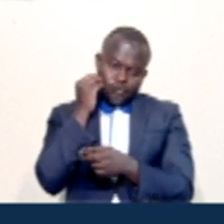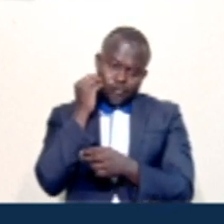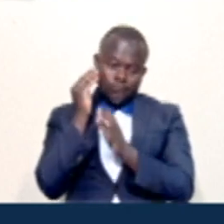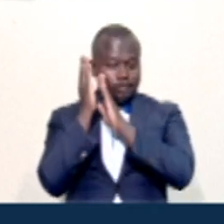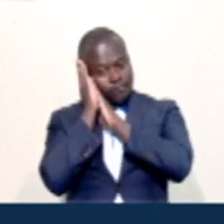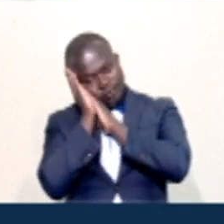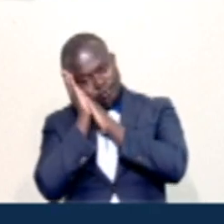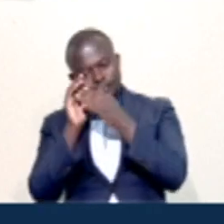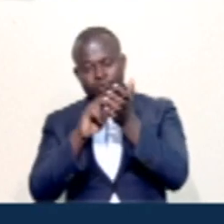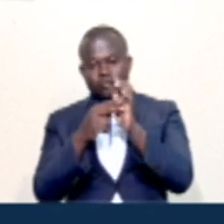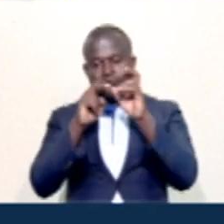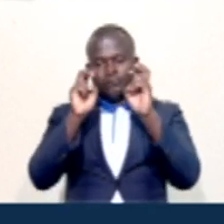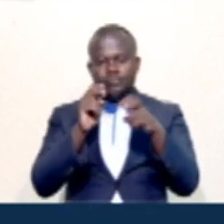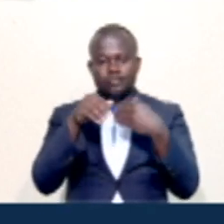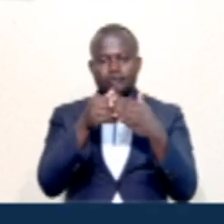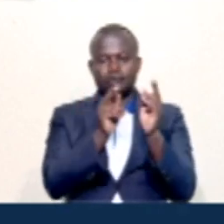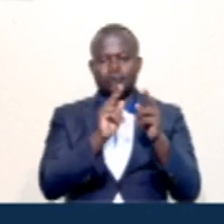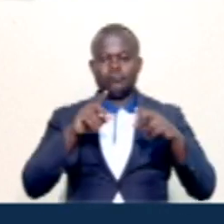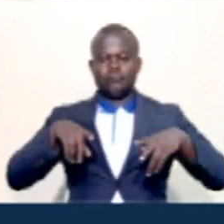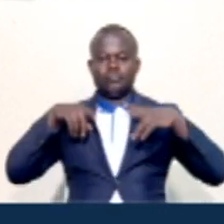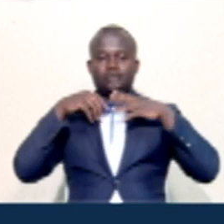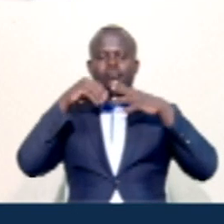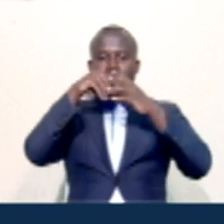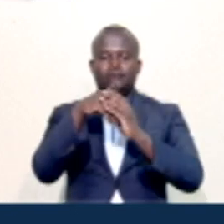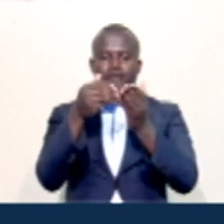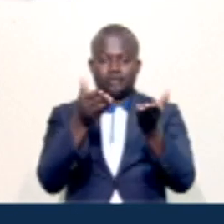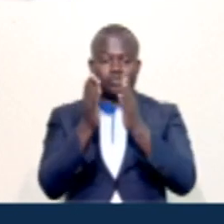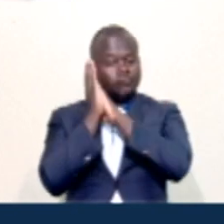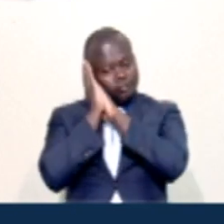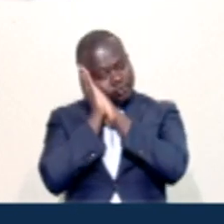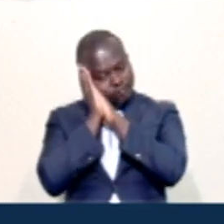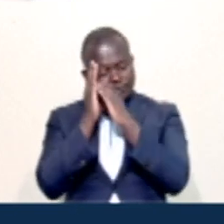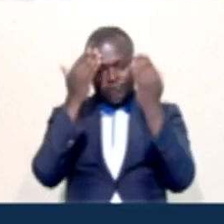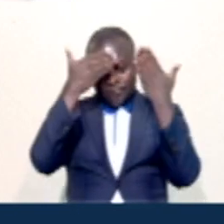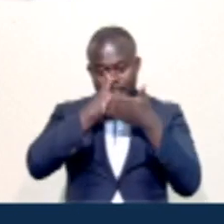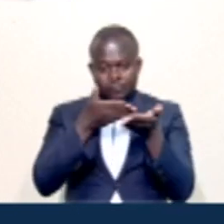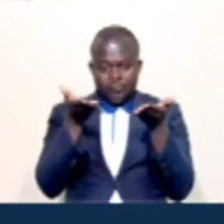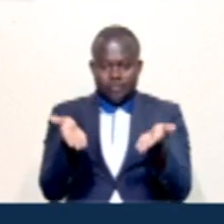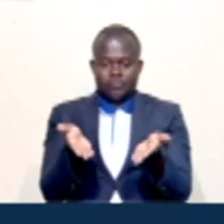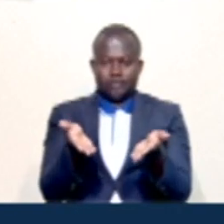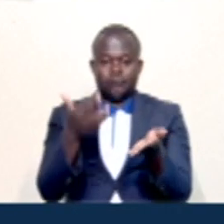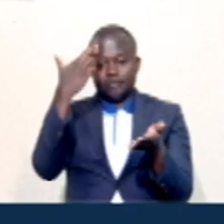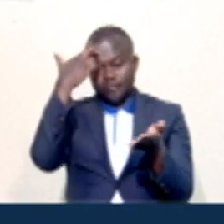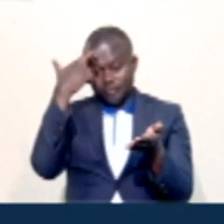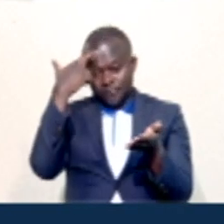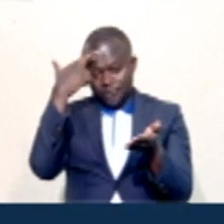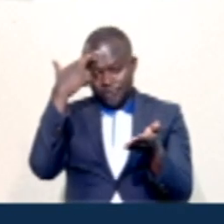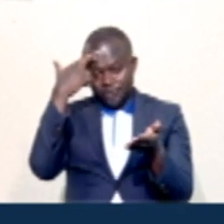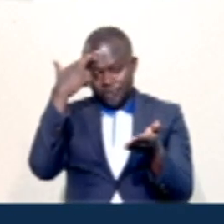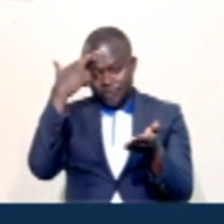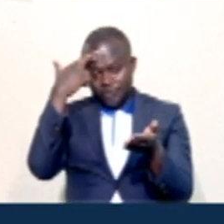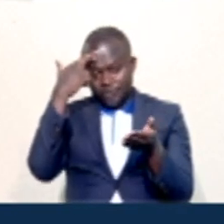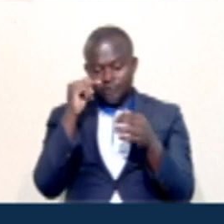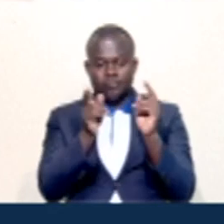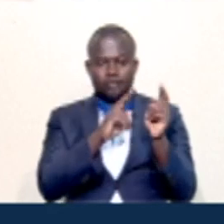baharaye. Ni ukuvuga ko abasanzwe batuye mu ngo bari buharare iri joro akabibuka.